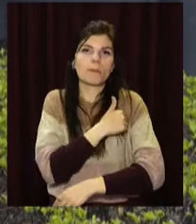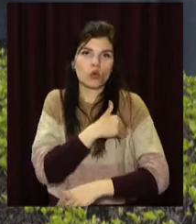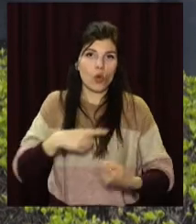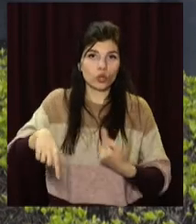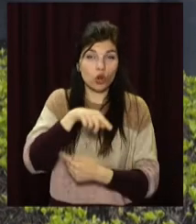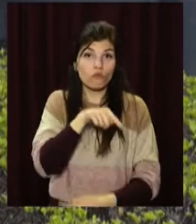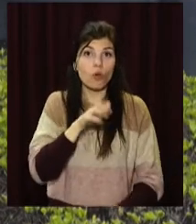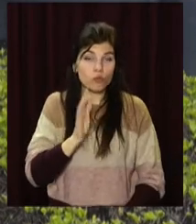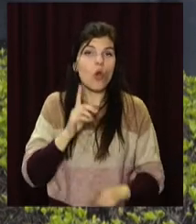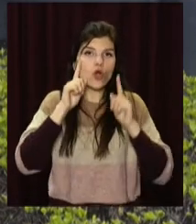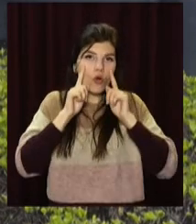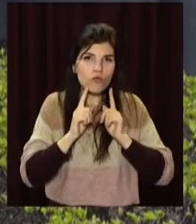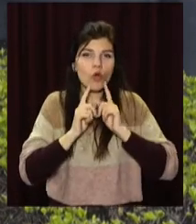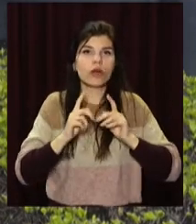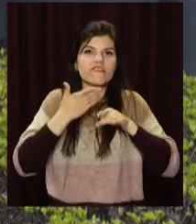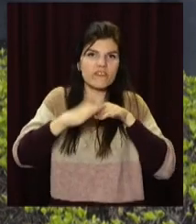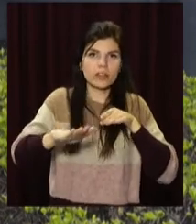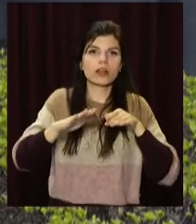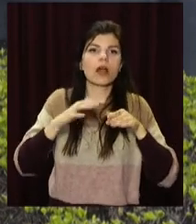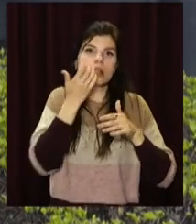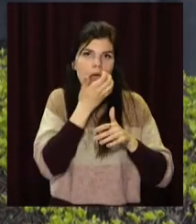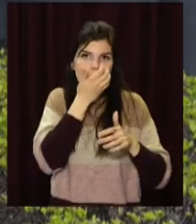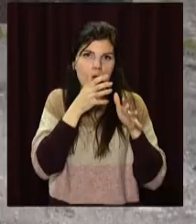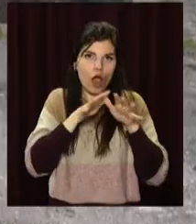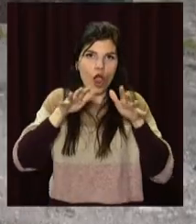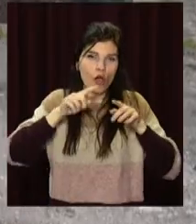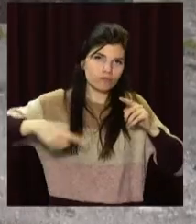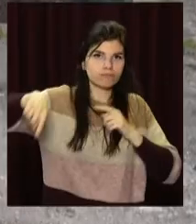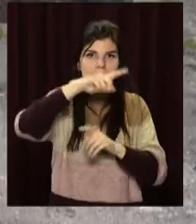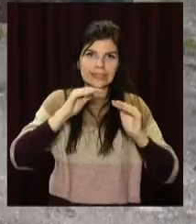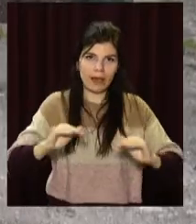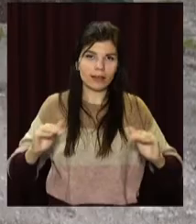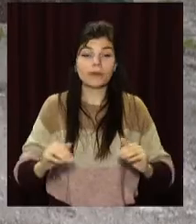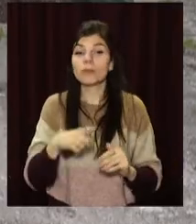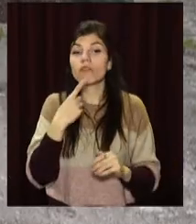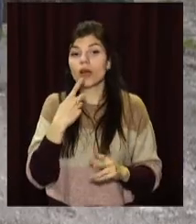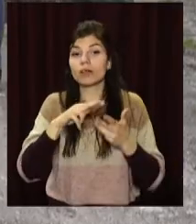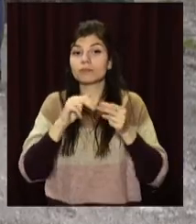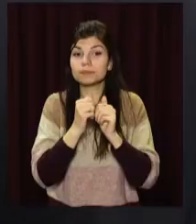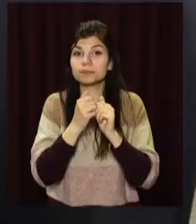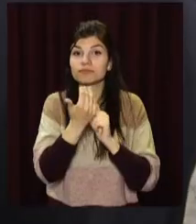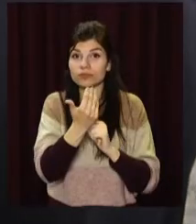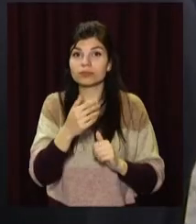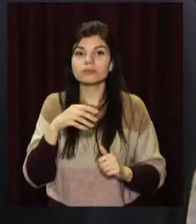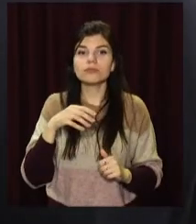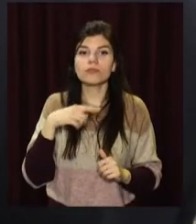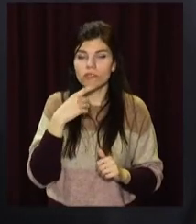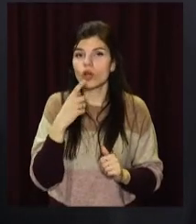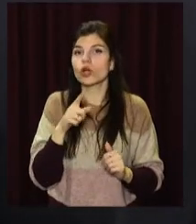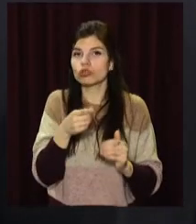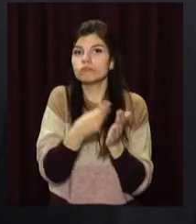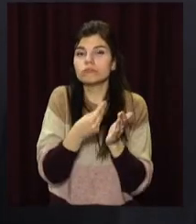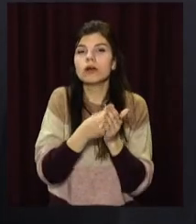вони будуть комфортно виділяти той самий теплоносій. У Кам'янській міській раді кажуть, реконструкцію дитсадочка роблять